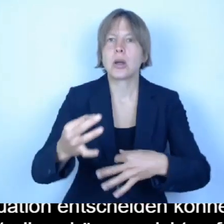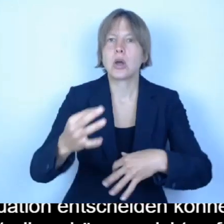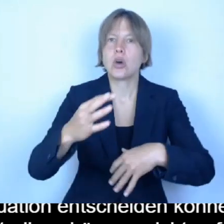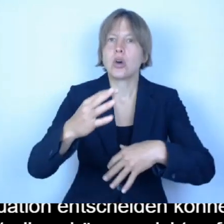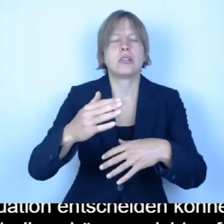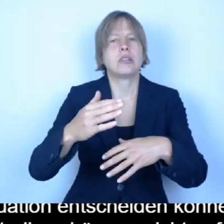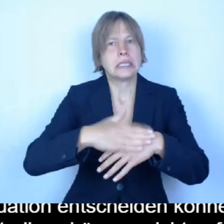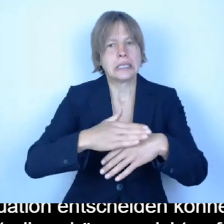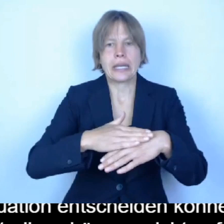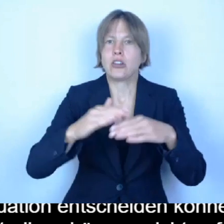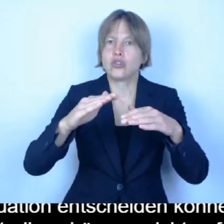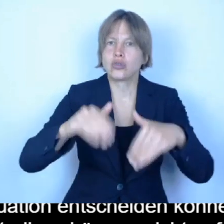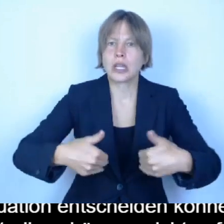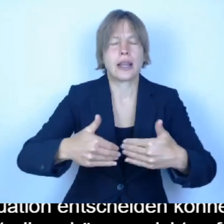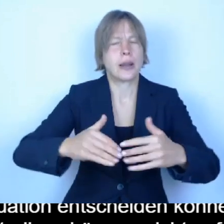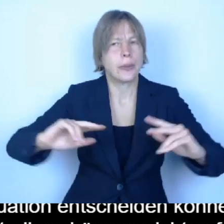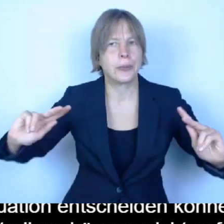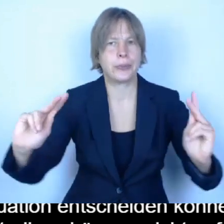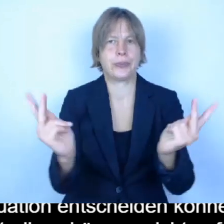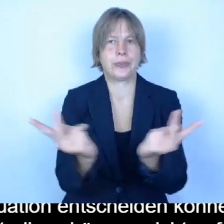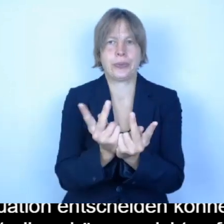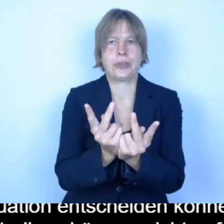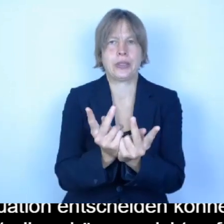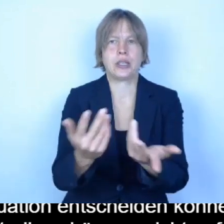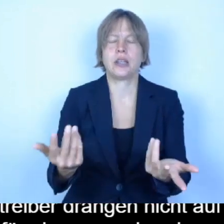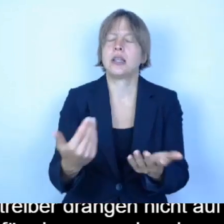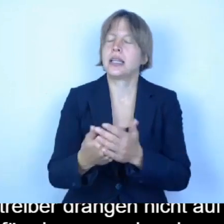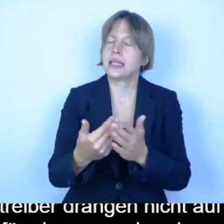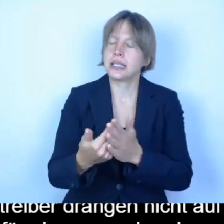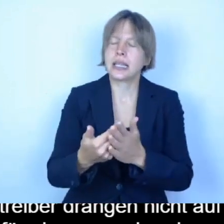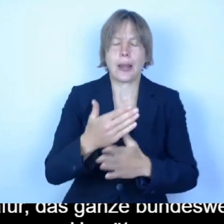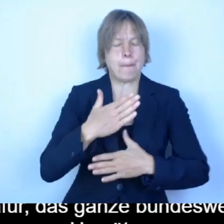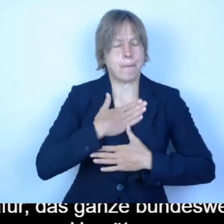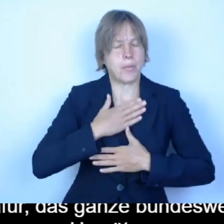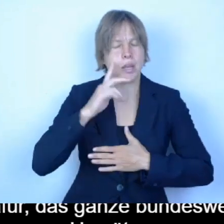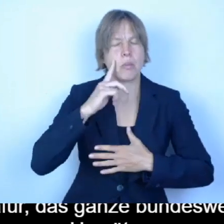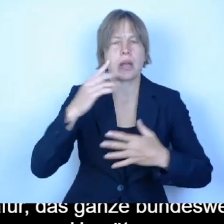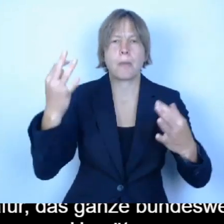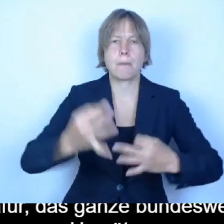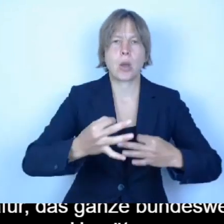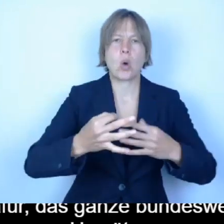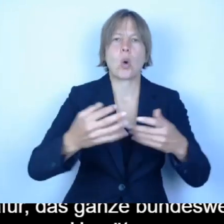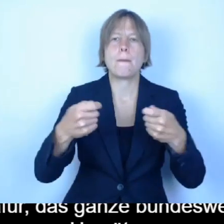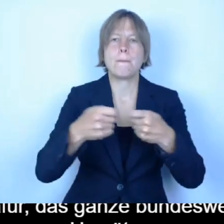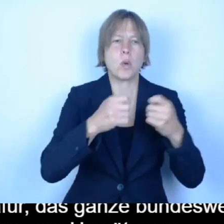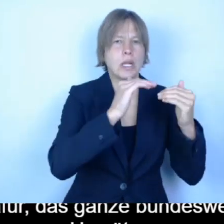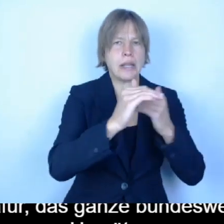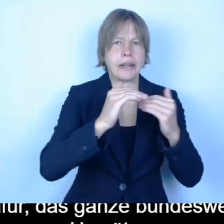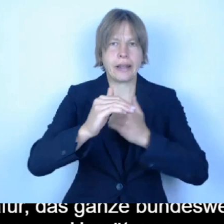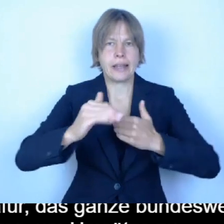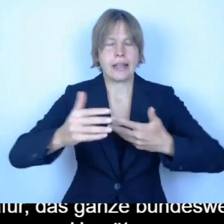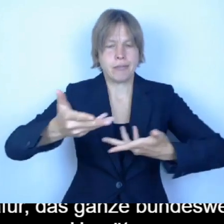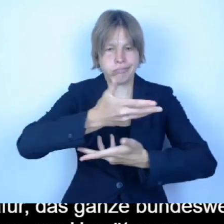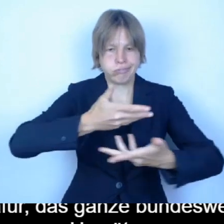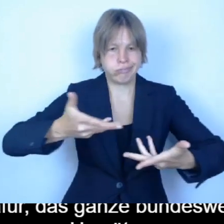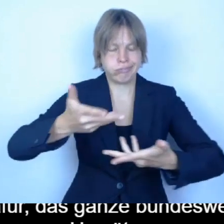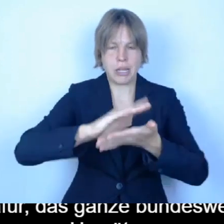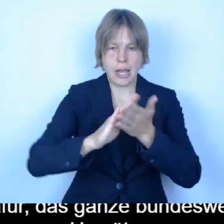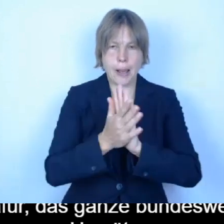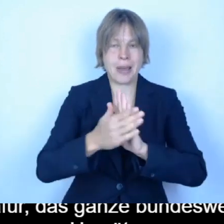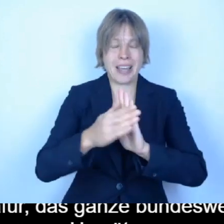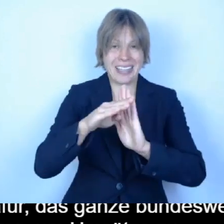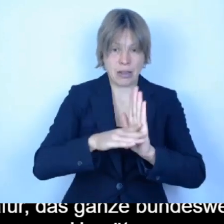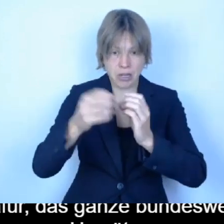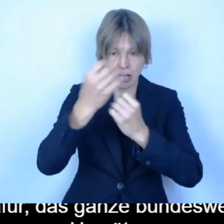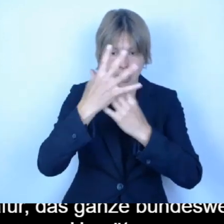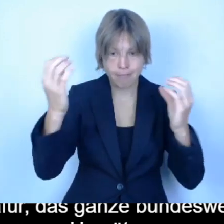mit den Ländern für absolut sinnvoll. Neben den neuen Hilfen für die Kinos möchten wir auch die ebenfalls wirklich schwer betroffene Filmproduktion